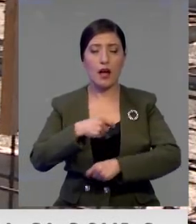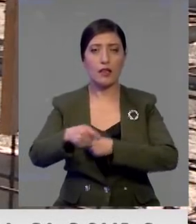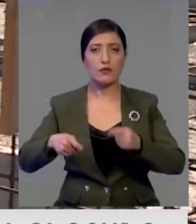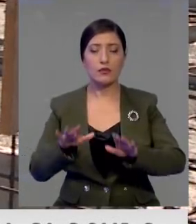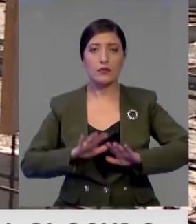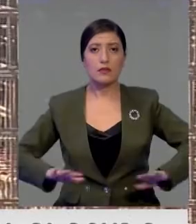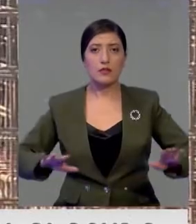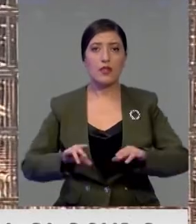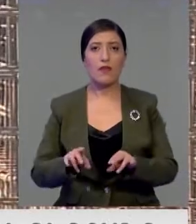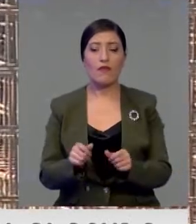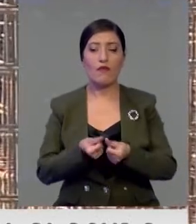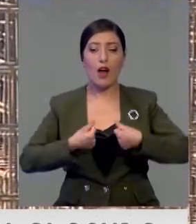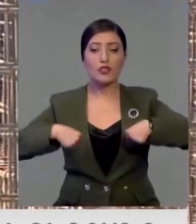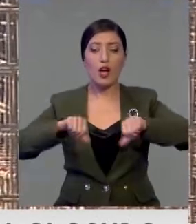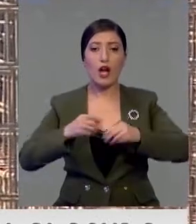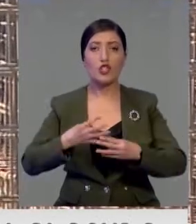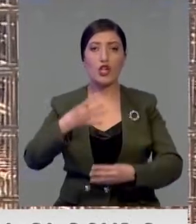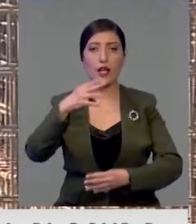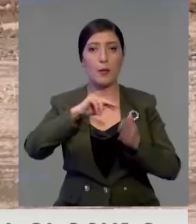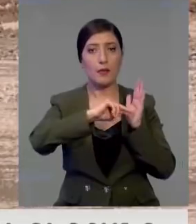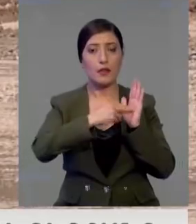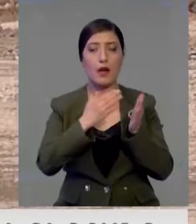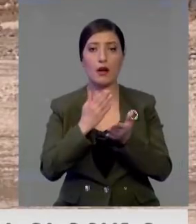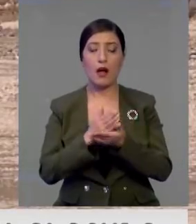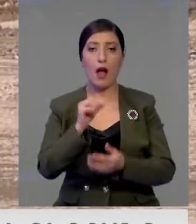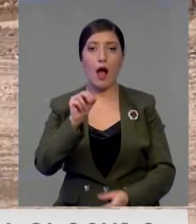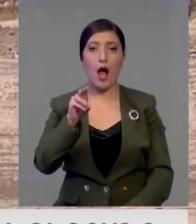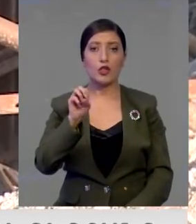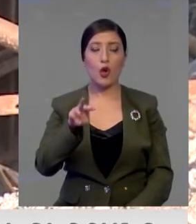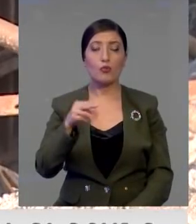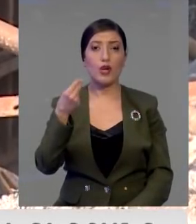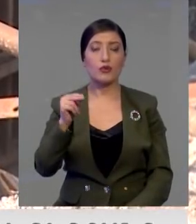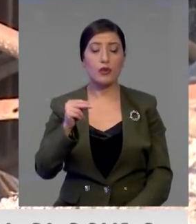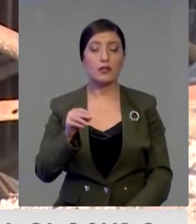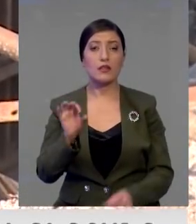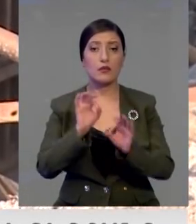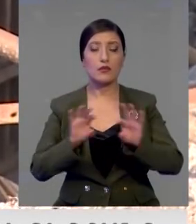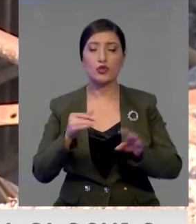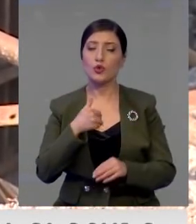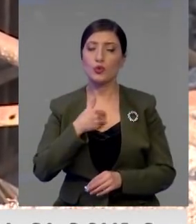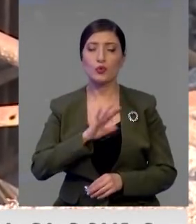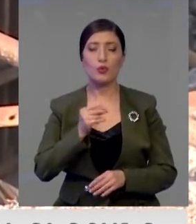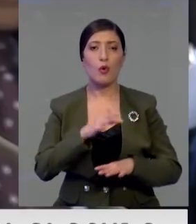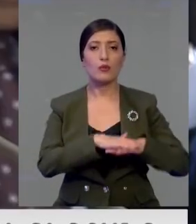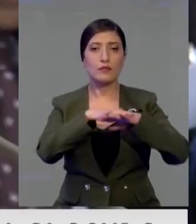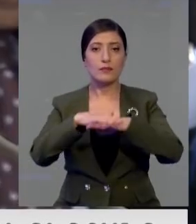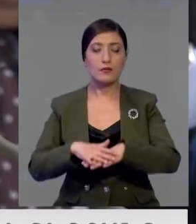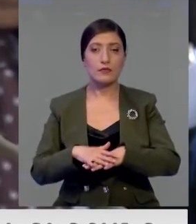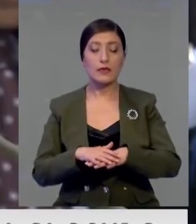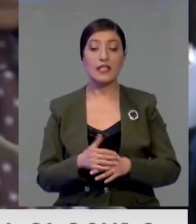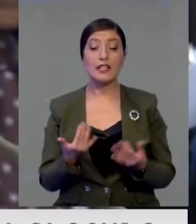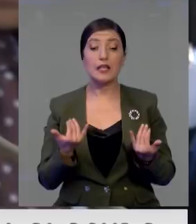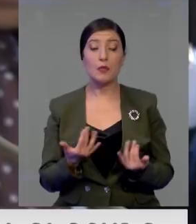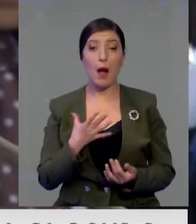շենքեր կառուցելու նախագծեր կան, որի համար Ատոմ Ջանջուղազյանը այս պահին գումար չի ուզում տրամադրել։ Այն ինչ որ մենք հիմա կառուցում